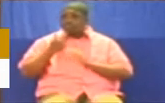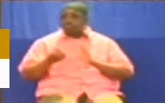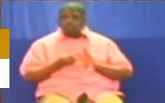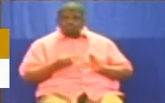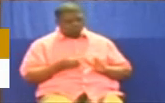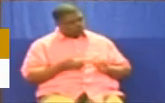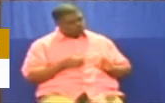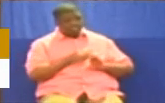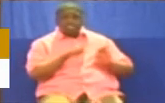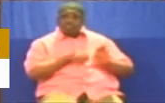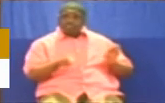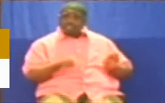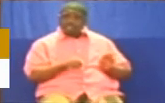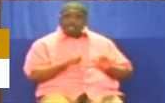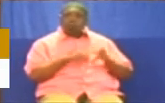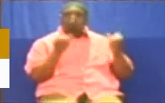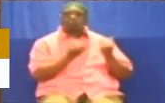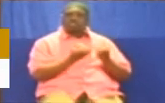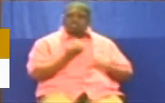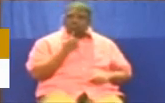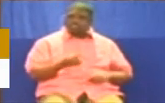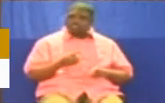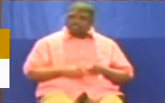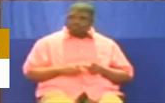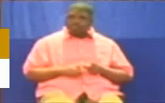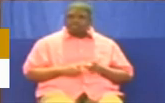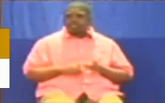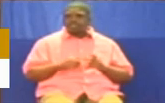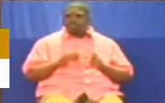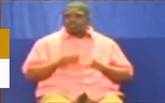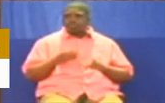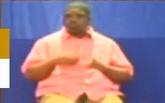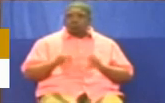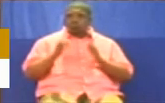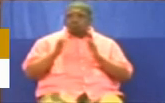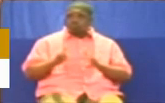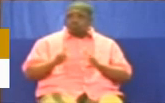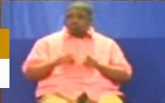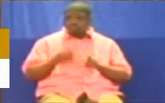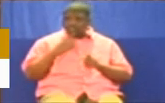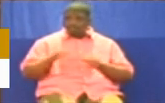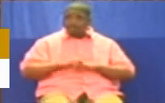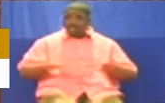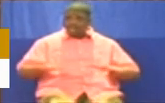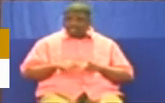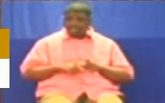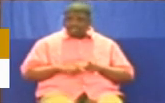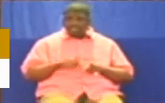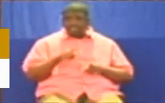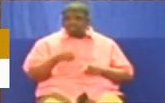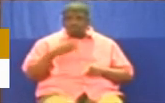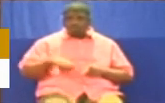Community, ukisema summit ni heads of state, ukisema ni council manake hiyo ni ya